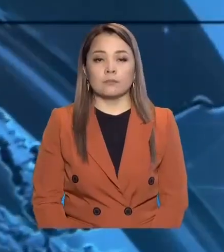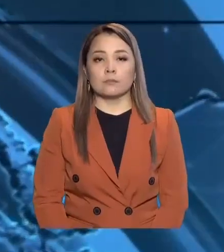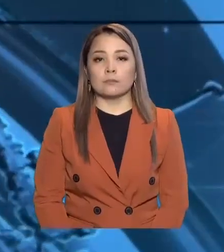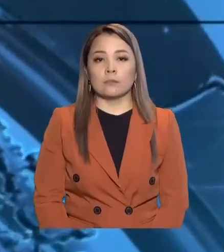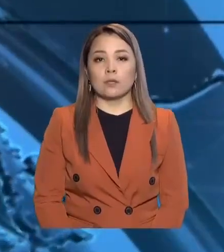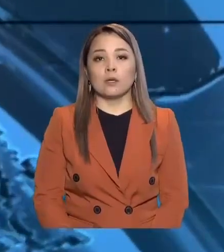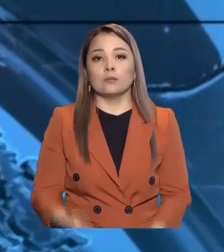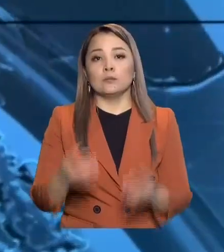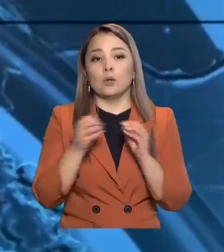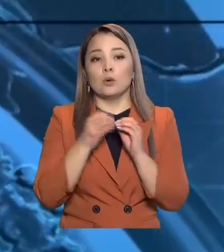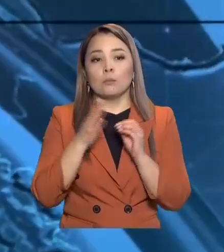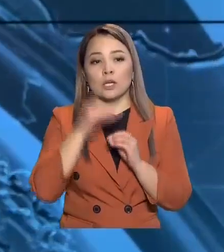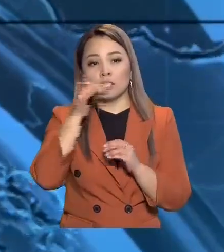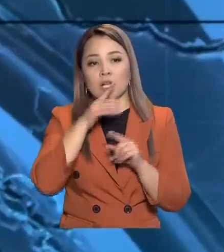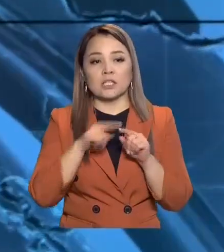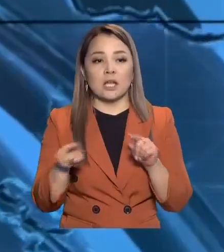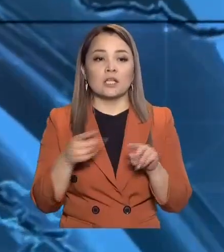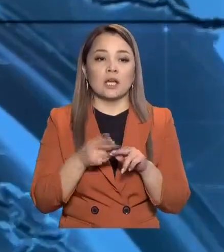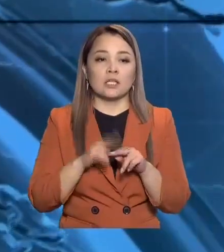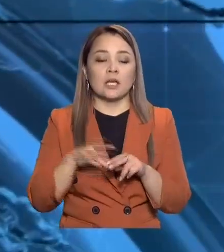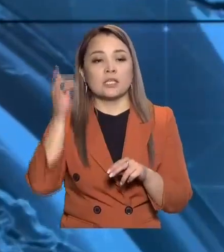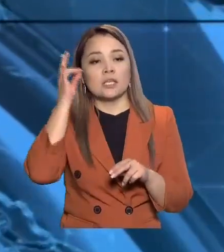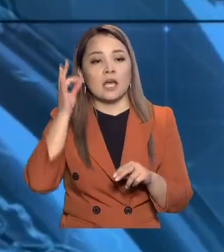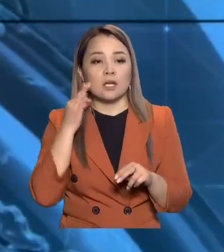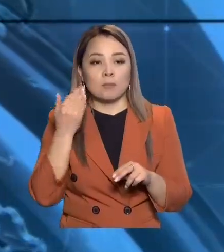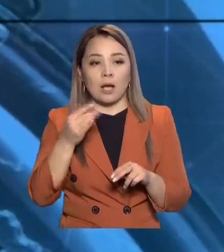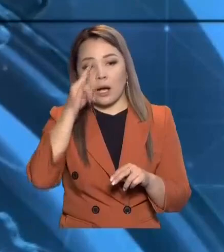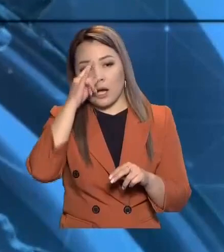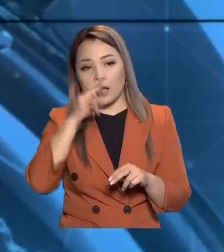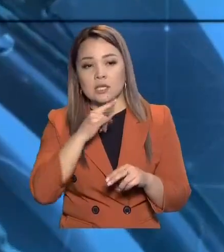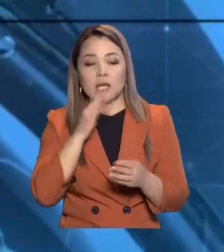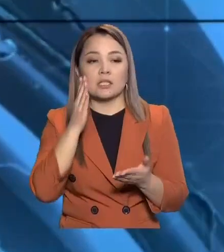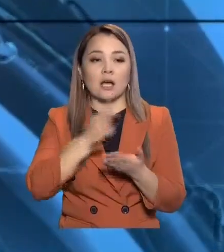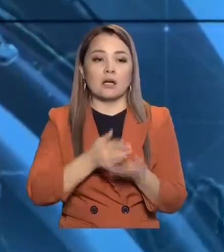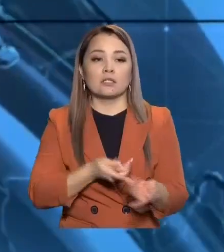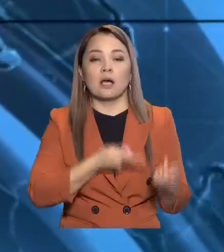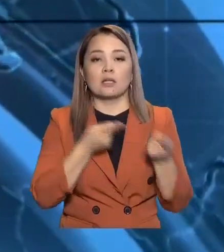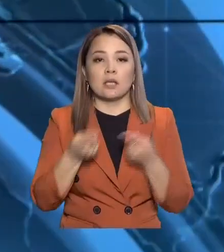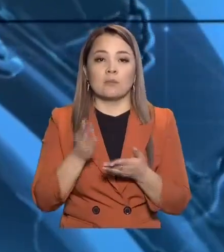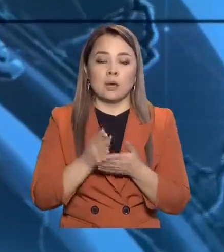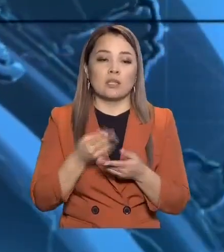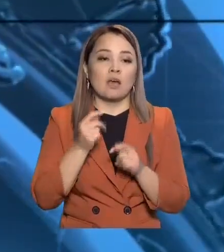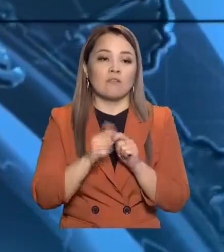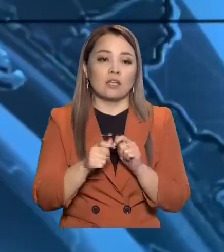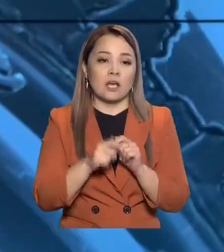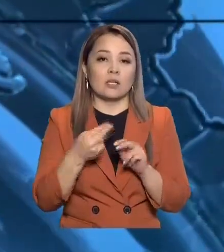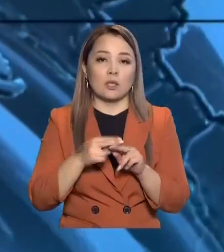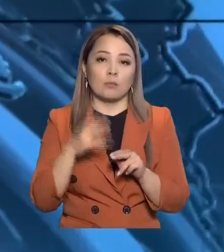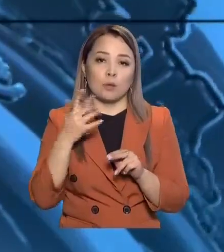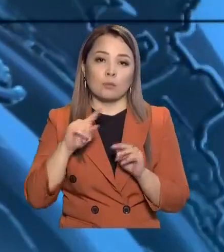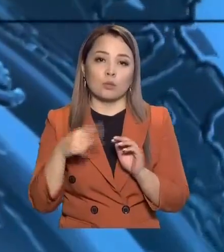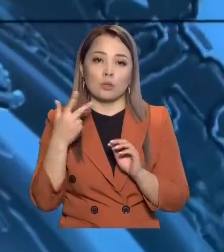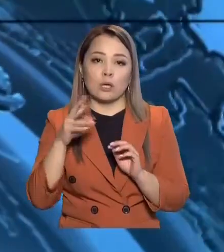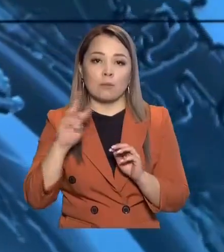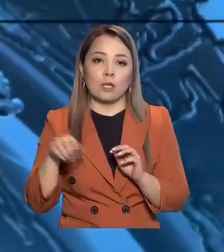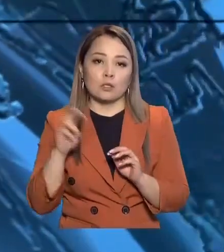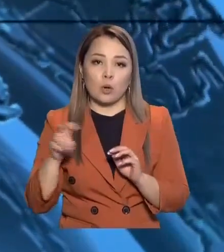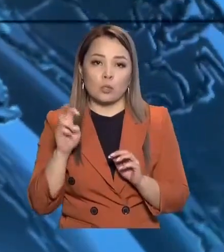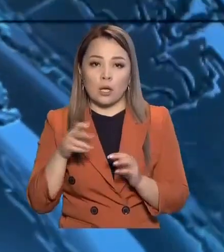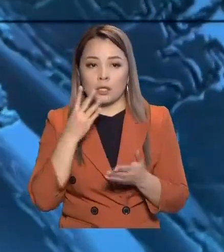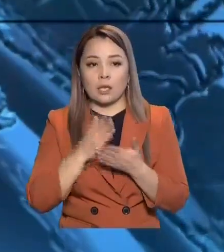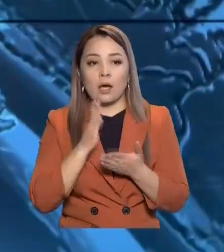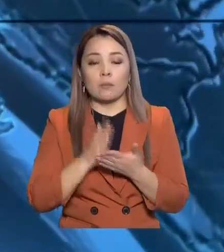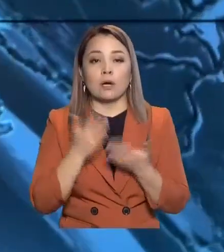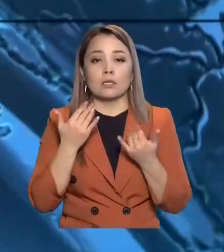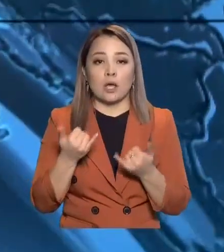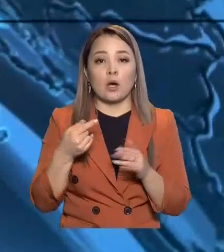Хабарым жалғастырамыз. Соңғы 15 жылда Германиядан Қазақстанға тікелей тартылған инвестиция 5,3 миллиард долларға